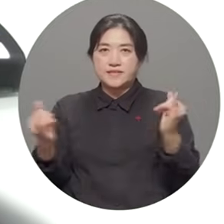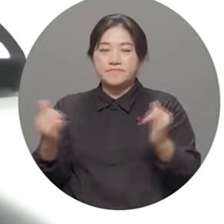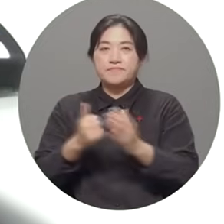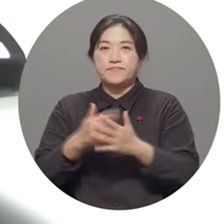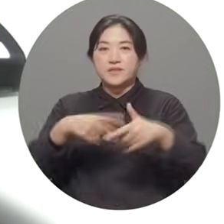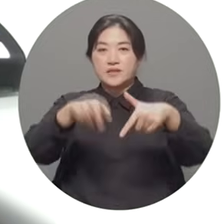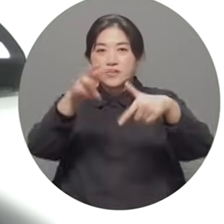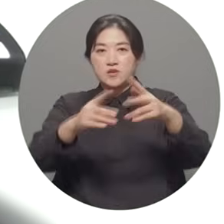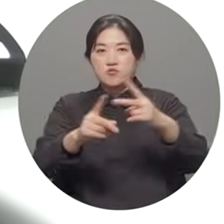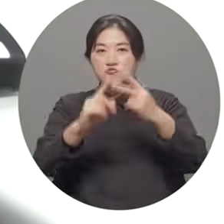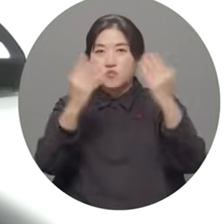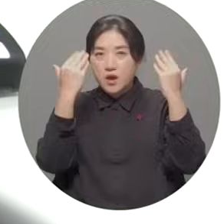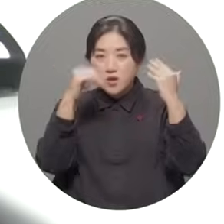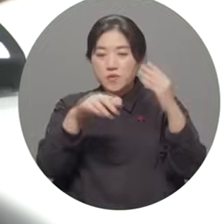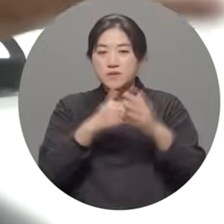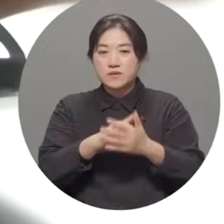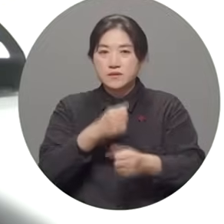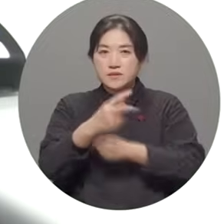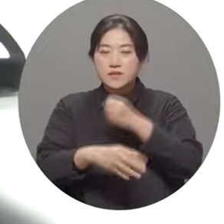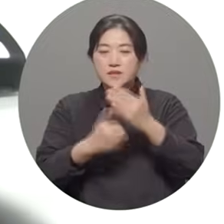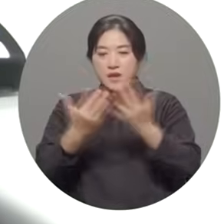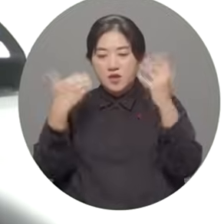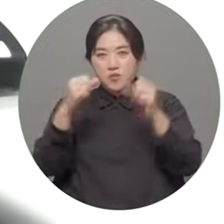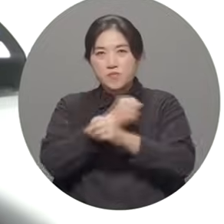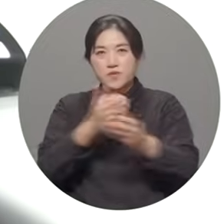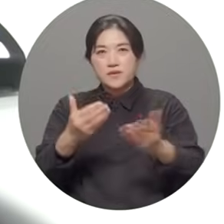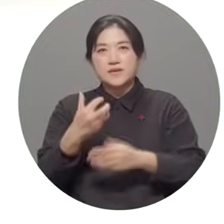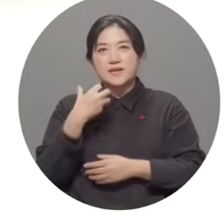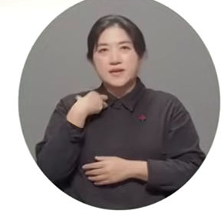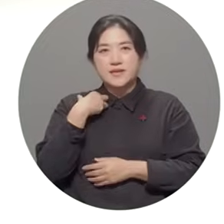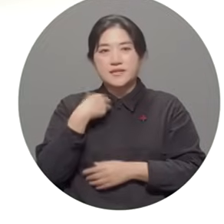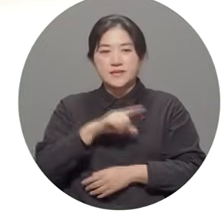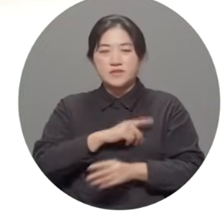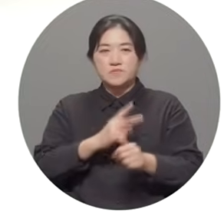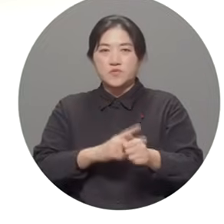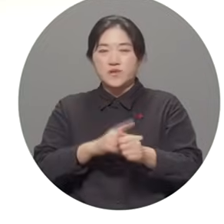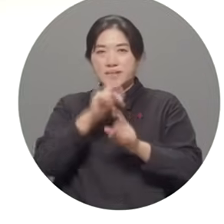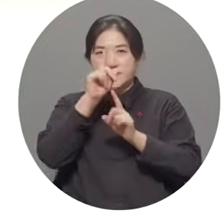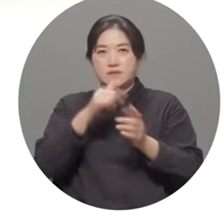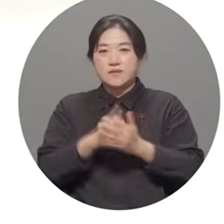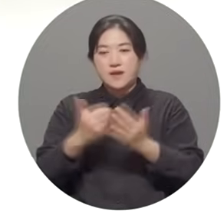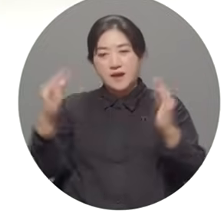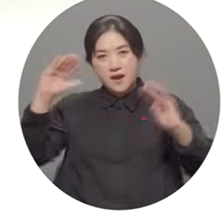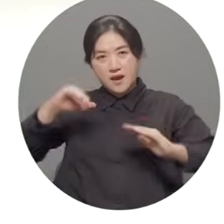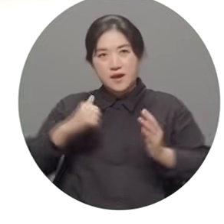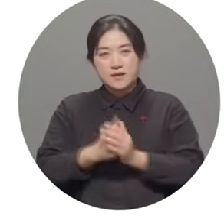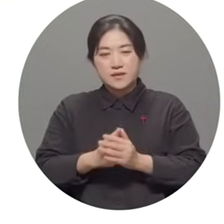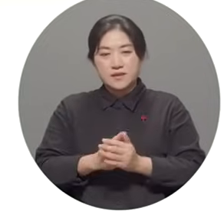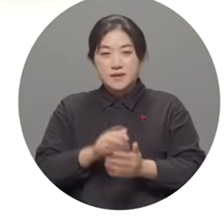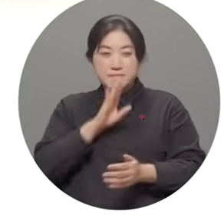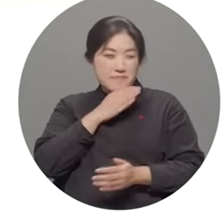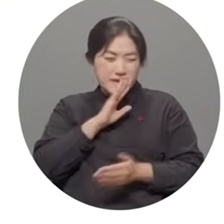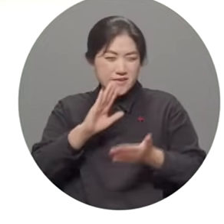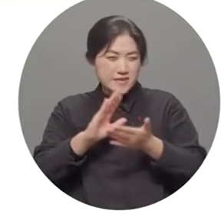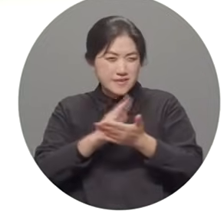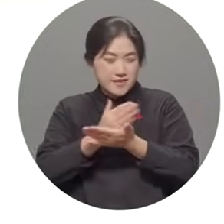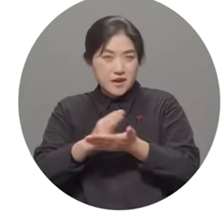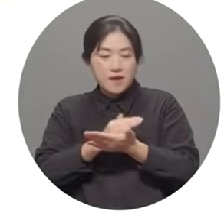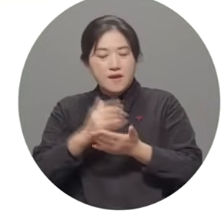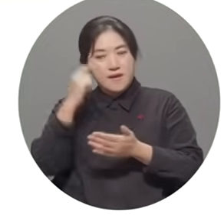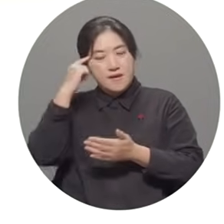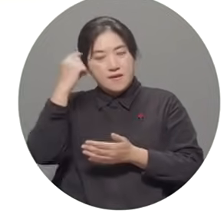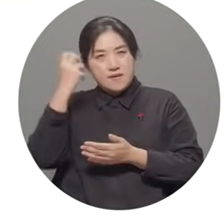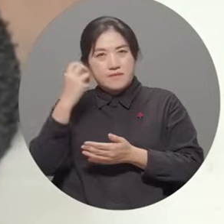인천의 한 중학교에서 4년째 학교폭력 업무를 맡고 있는 이모 교사. 학생들의 시시비비를 가리는데 늘 애를